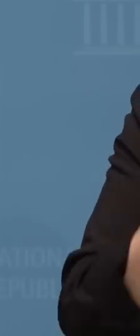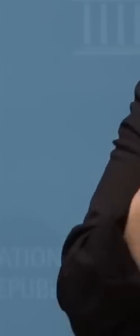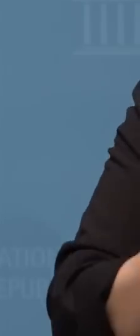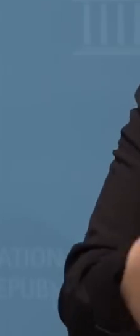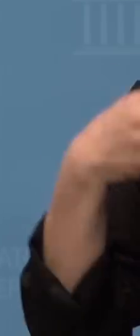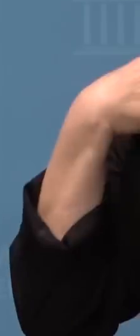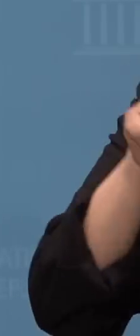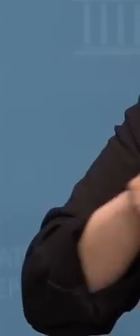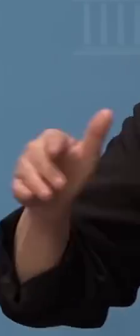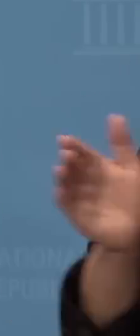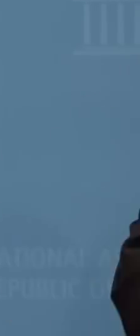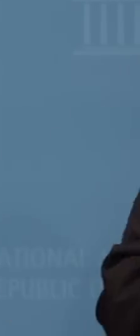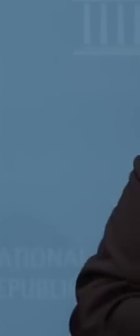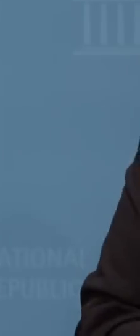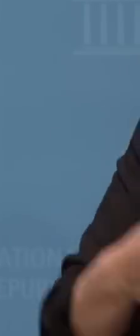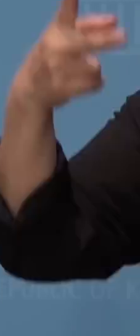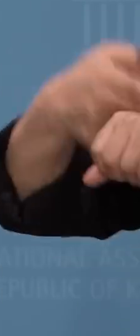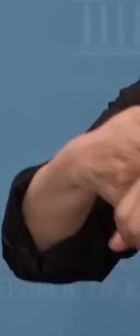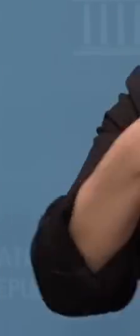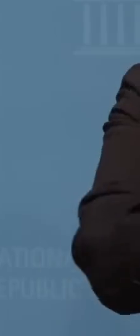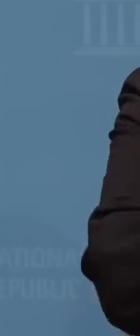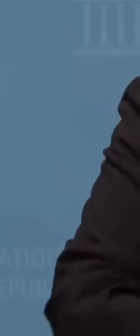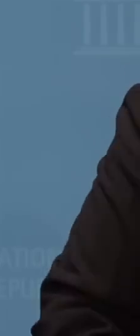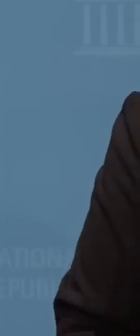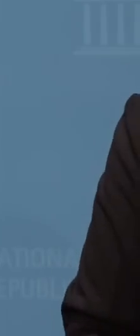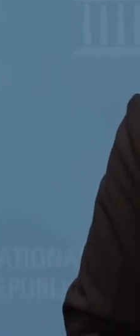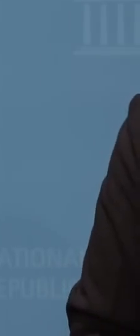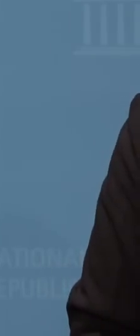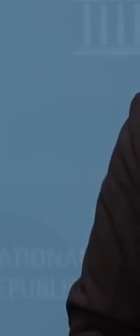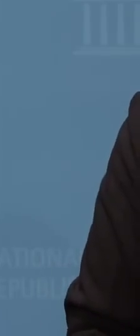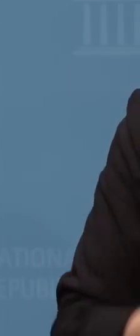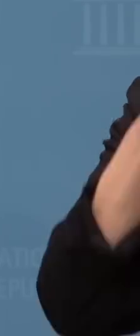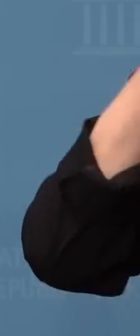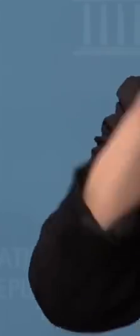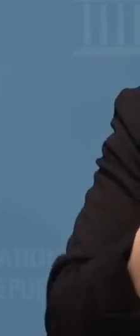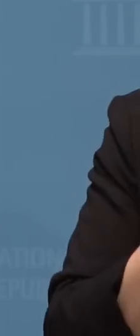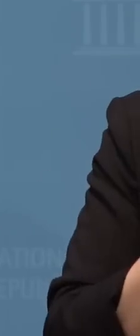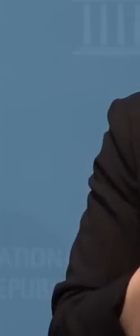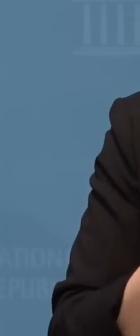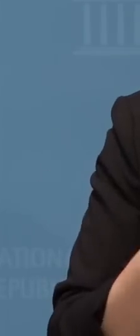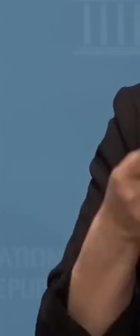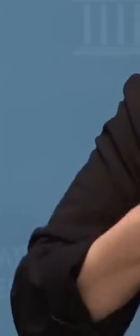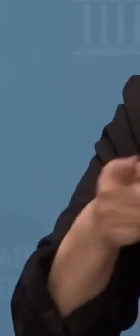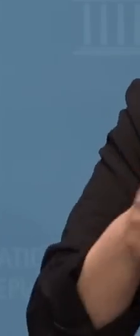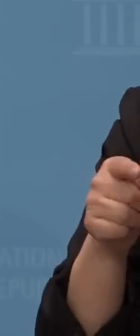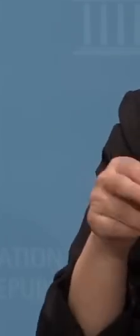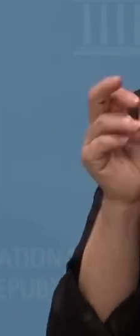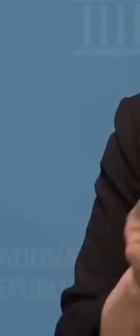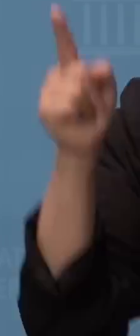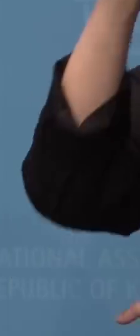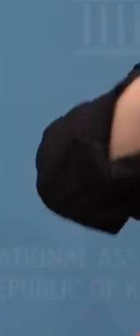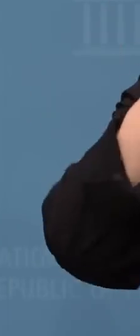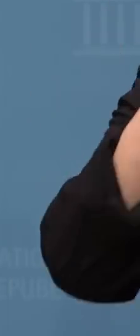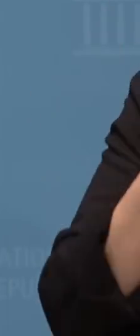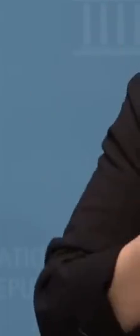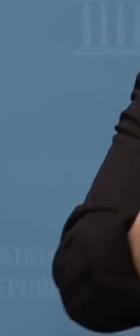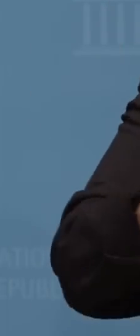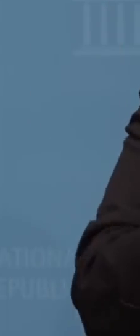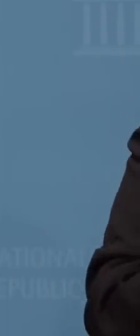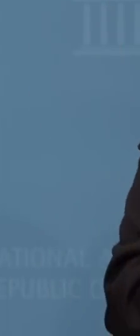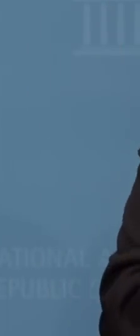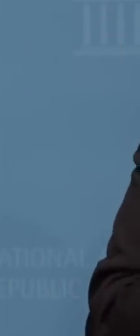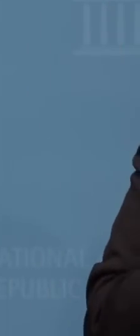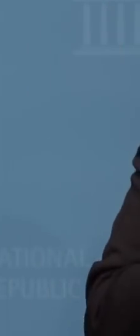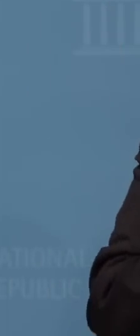사실상 우크라이나군을 최종 사용자로 하는 우리나라 보유 155mm 포탄의 대외 반출로 시작됐던 군사무기